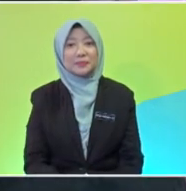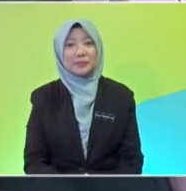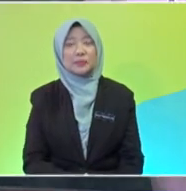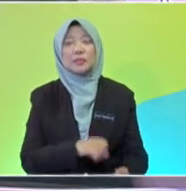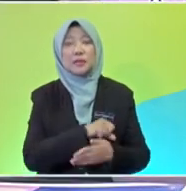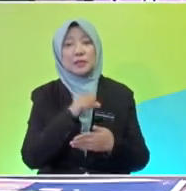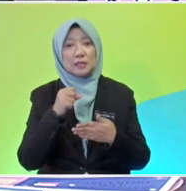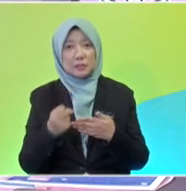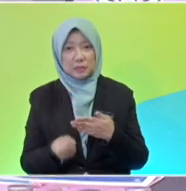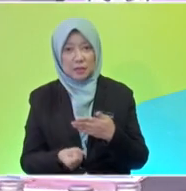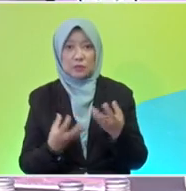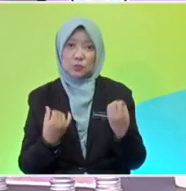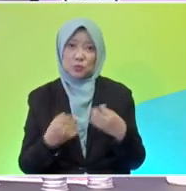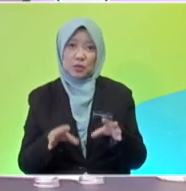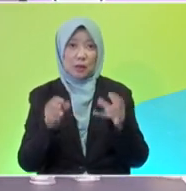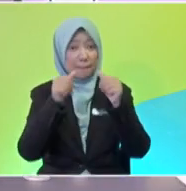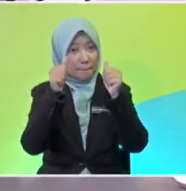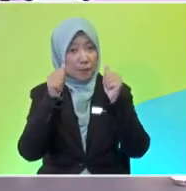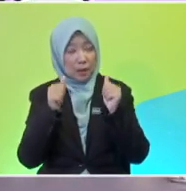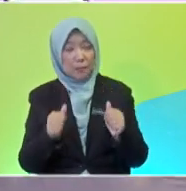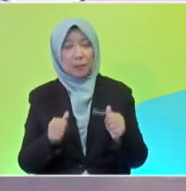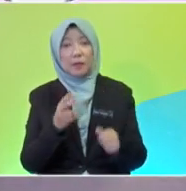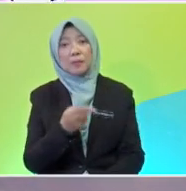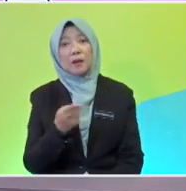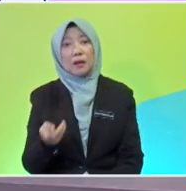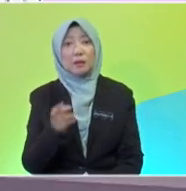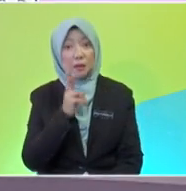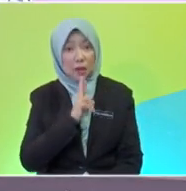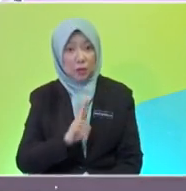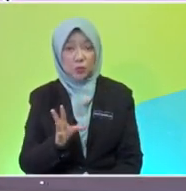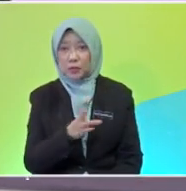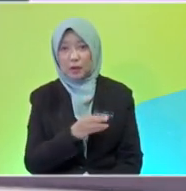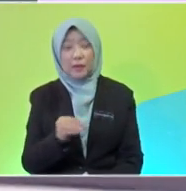kita punya papan untuk bahan larut dan tidak larut